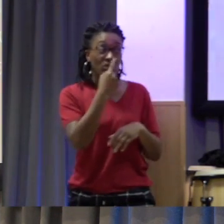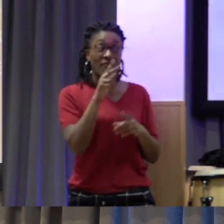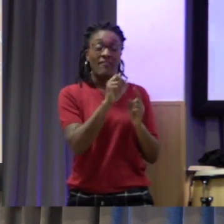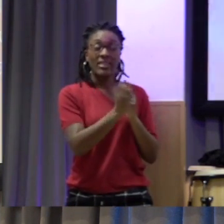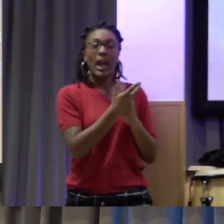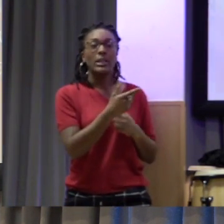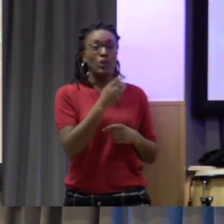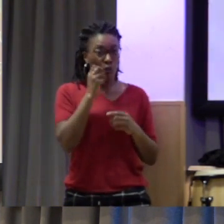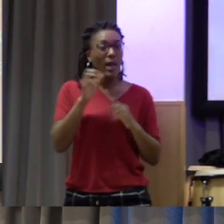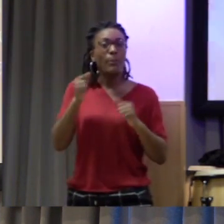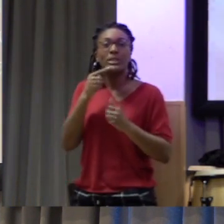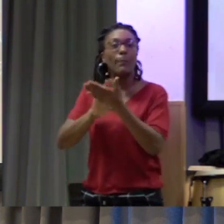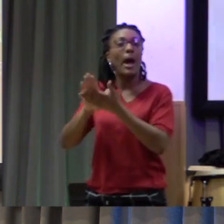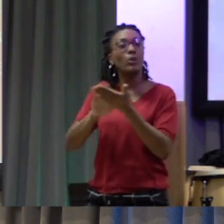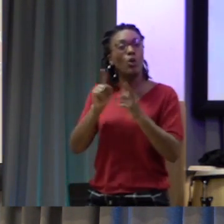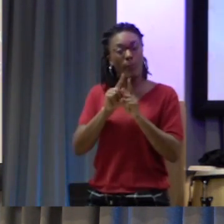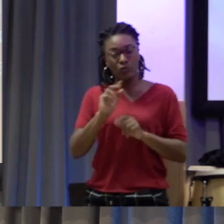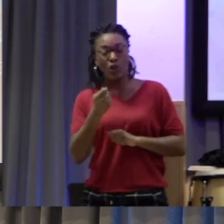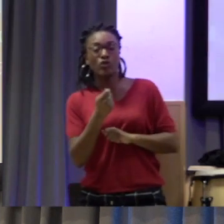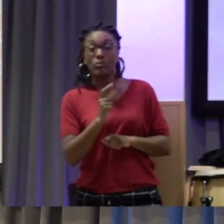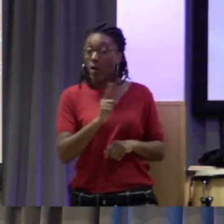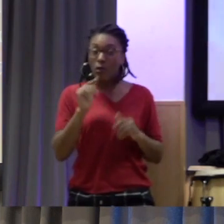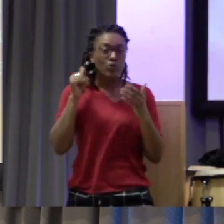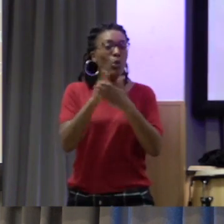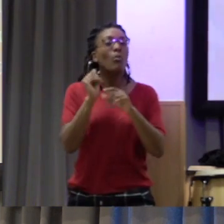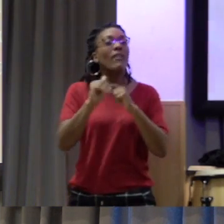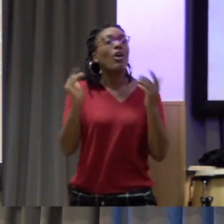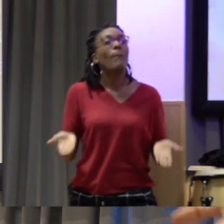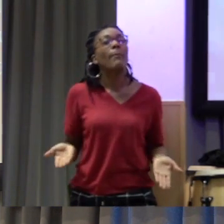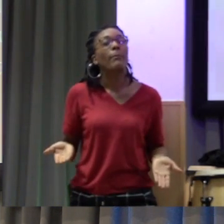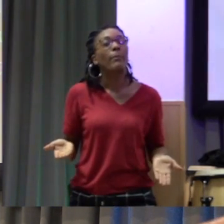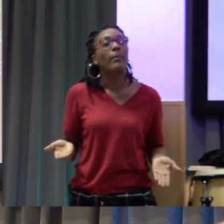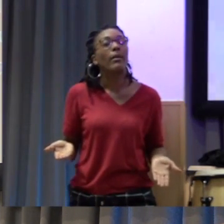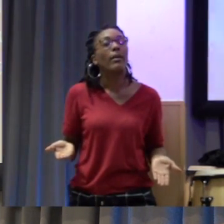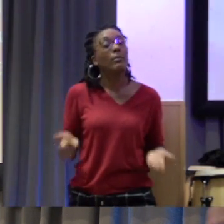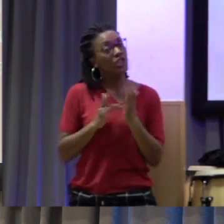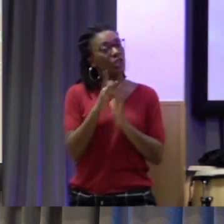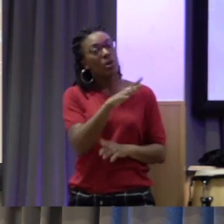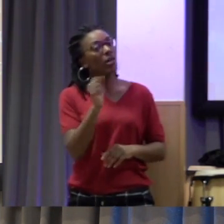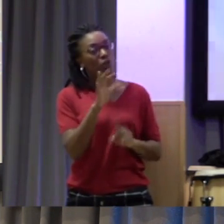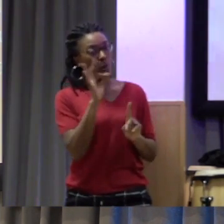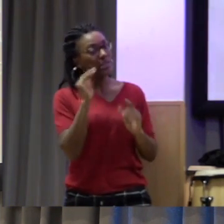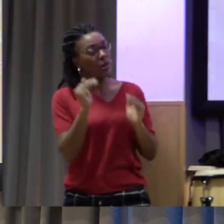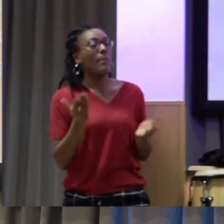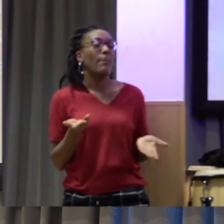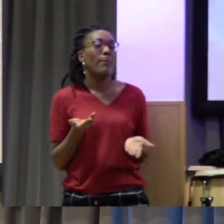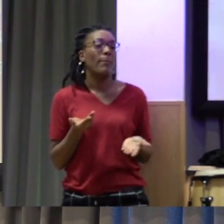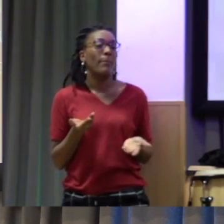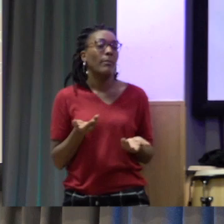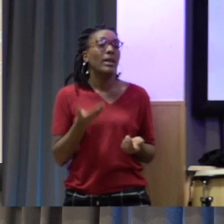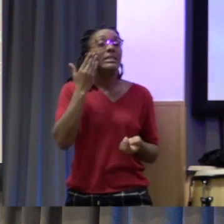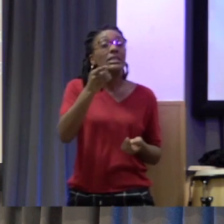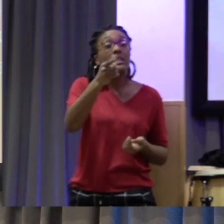repentir. Oh, il y en a qui vont dire oui, mais c'était écrit, ainsi de suite. Ben, même si vous croyez que c'est écrit que vous allez à l'enfer, qu'est-ce que vous